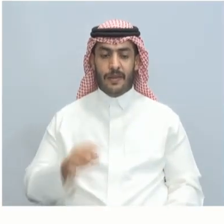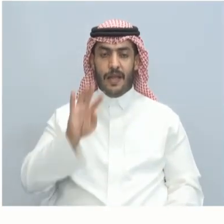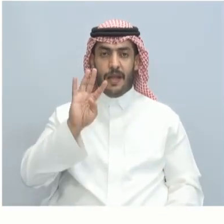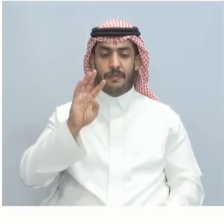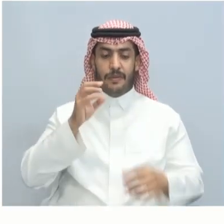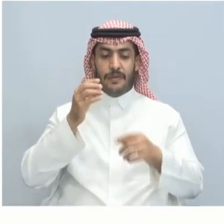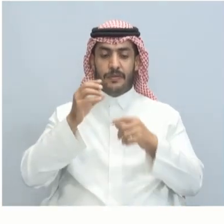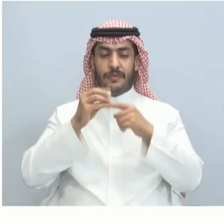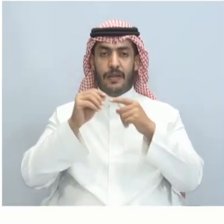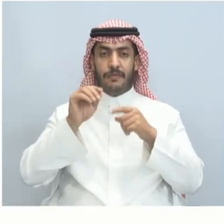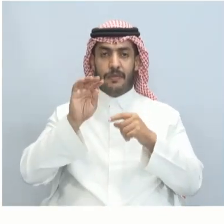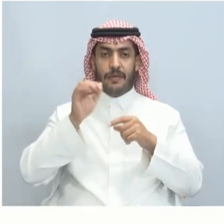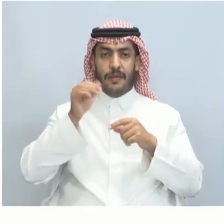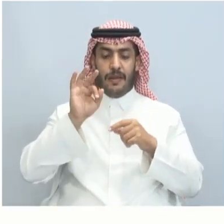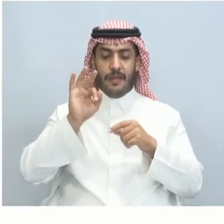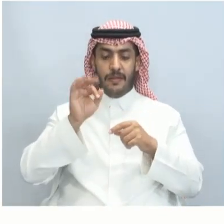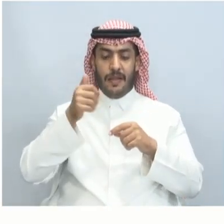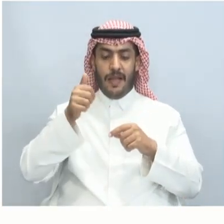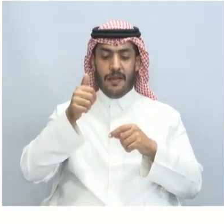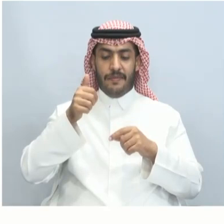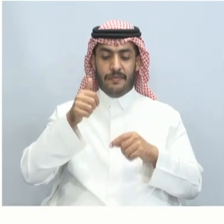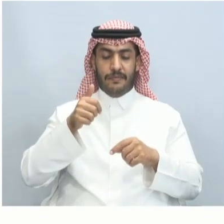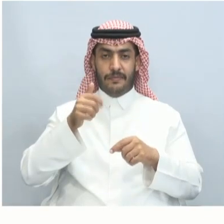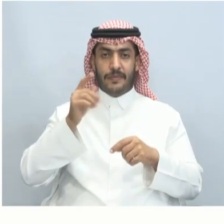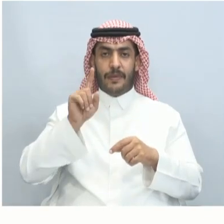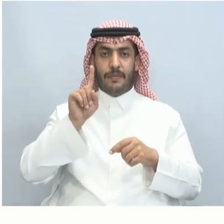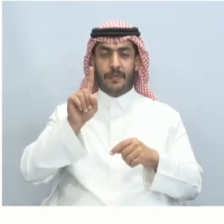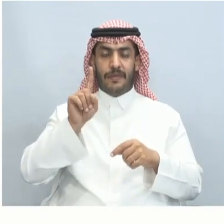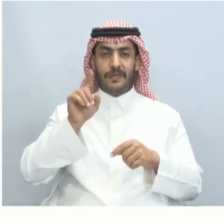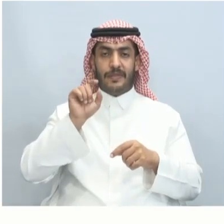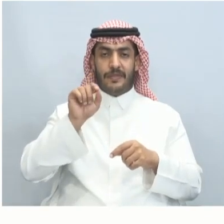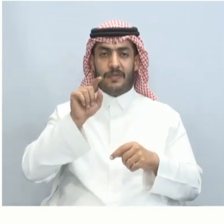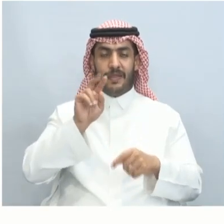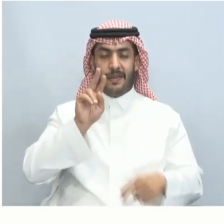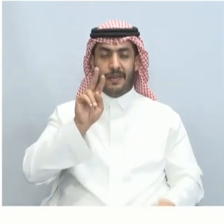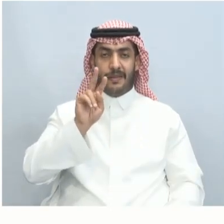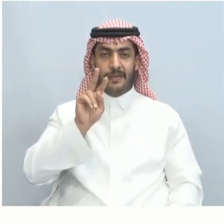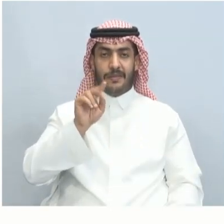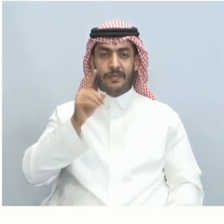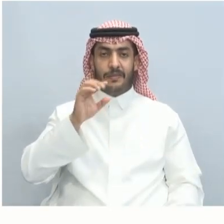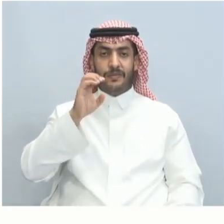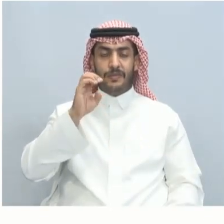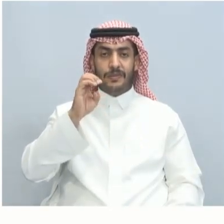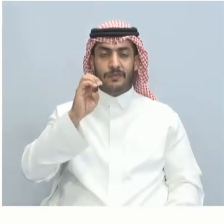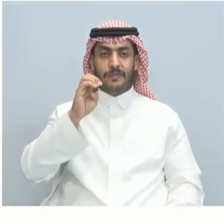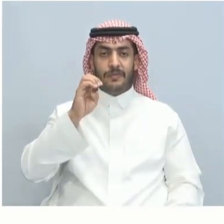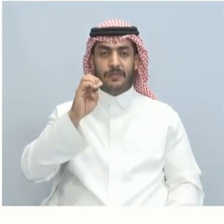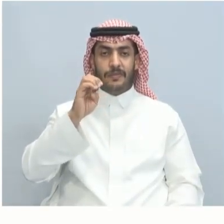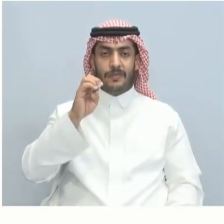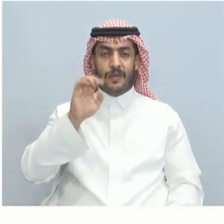وسالب 3 هذه هي الف وباء هي صفر وثان وجيم هي